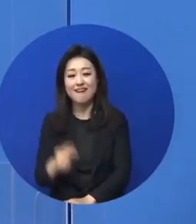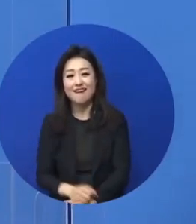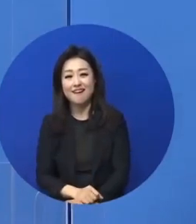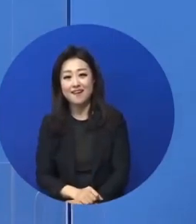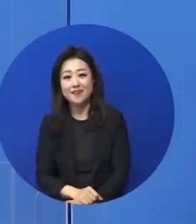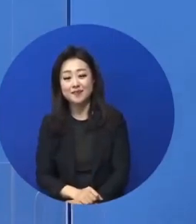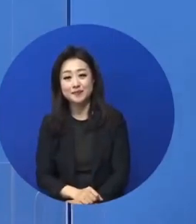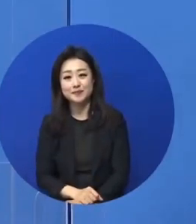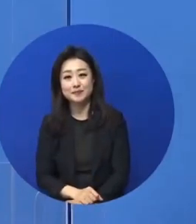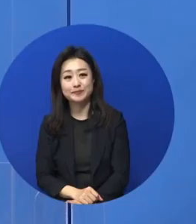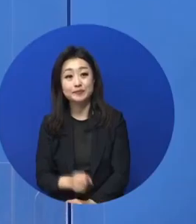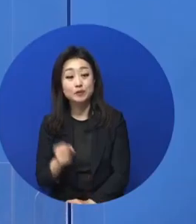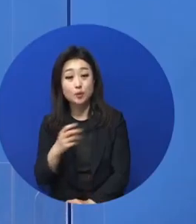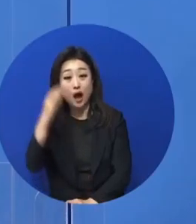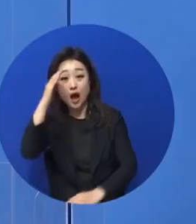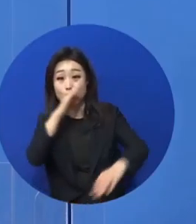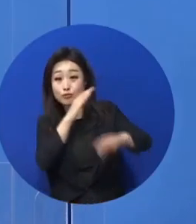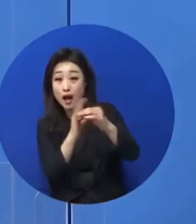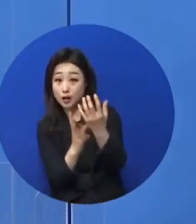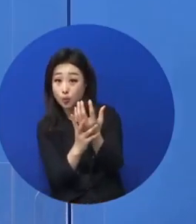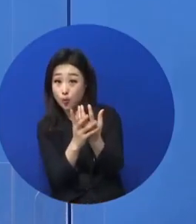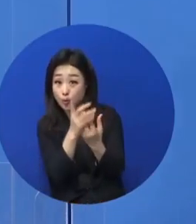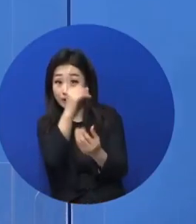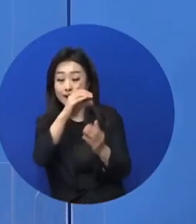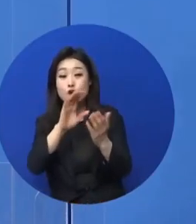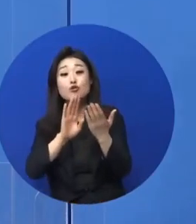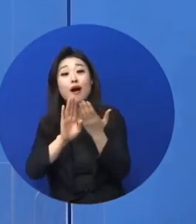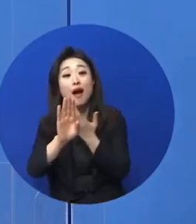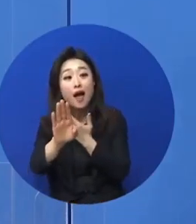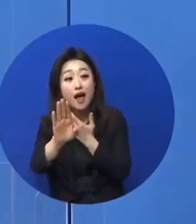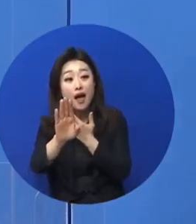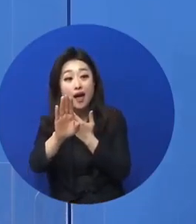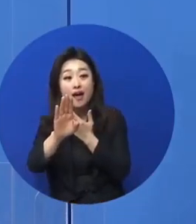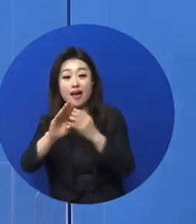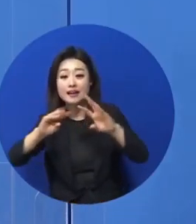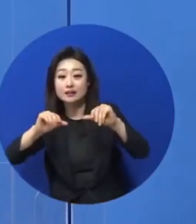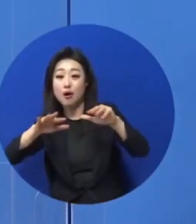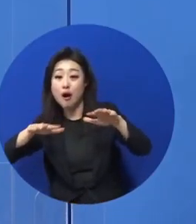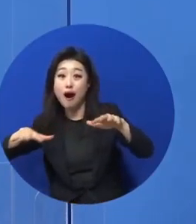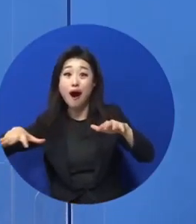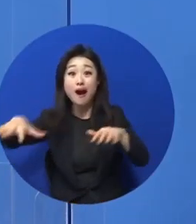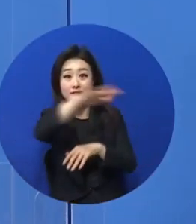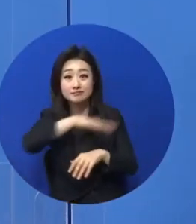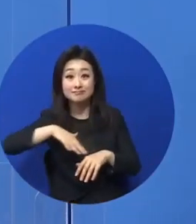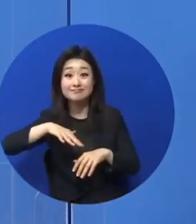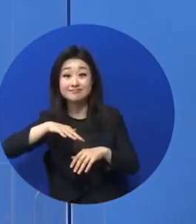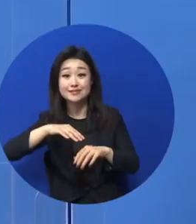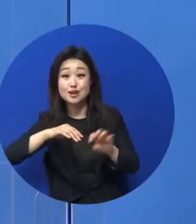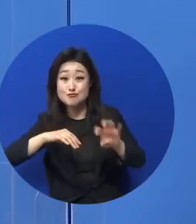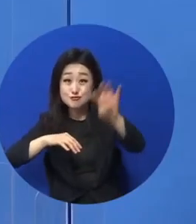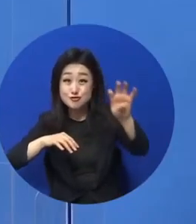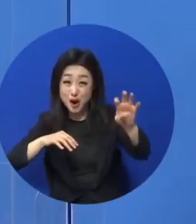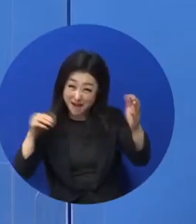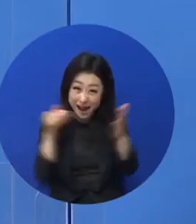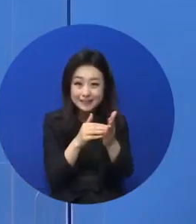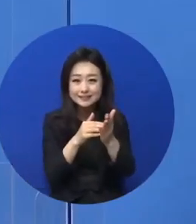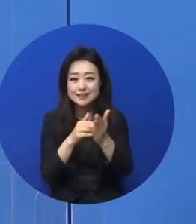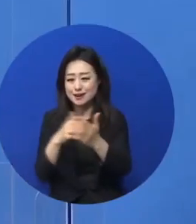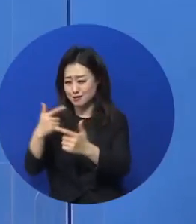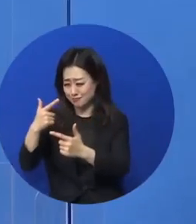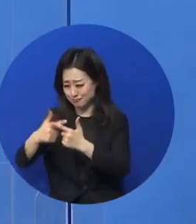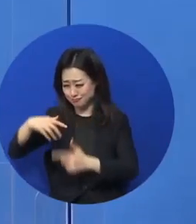나아가서는 이 통일 시대 이후의 이 대륙 경제 시대까지 열어젖히는 그런 기점과 종점으로서 부산의